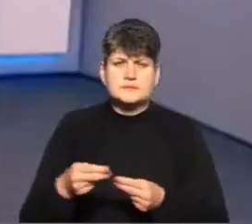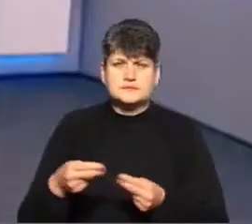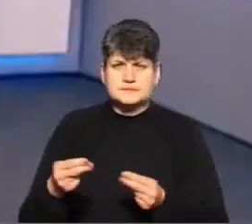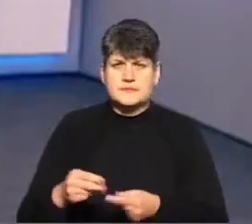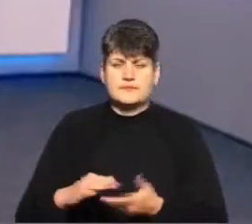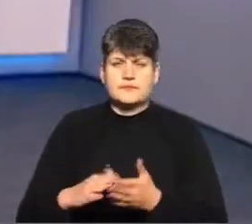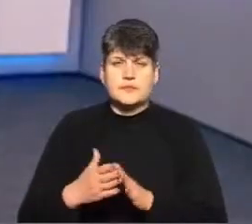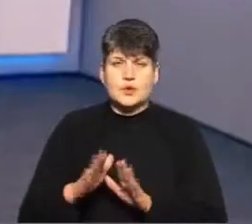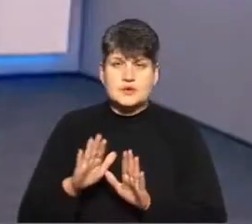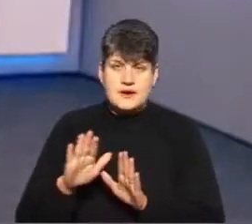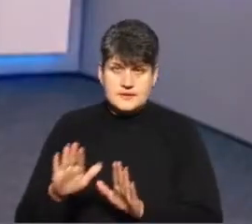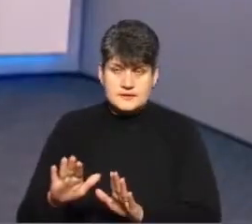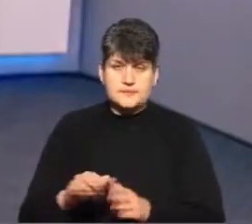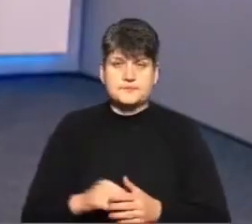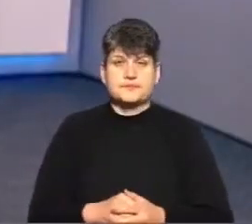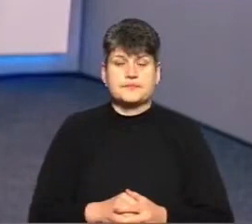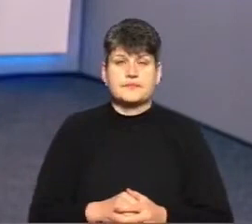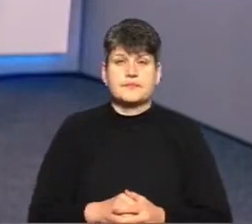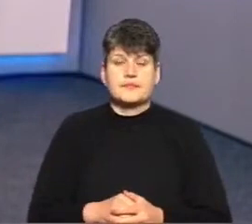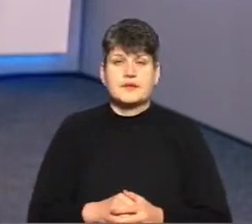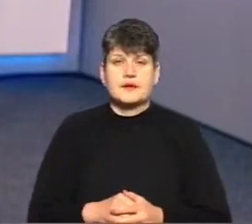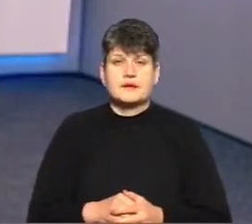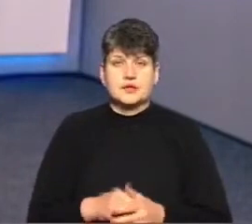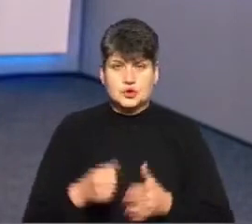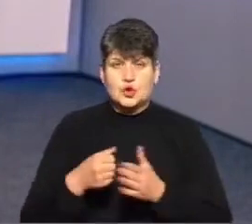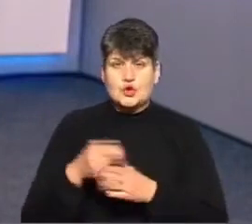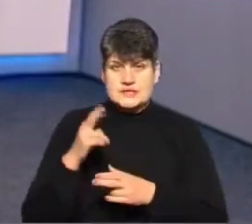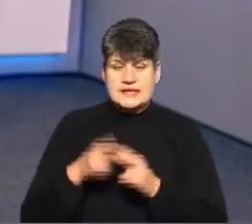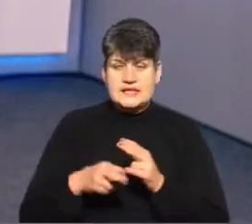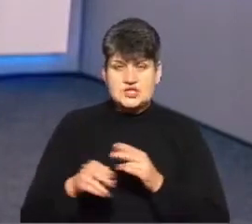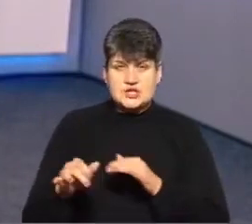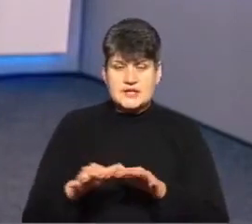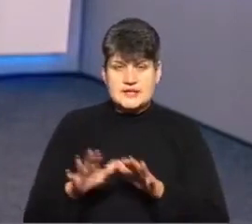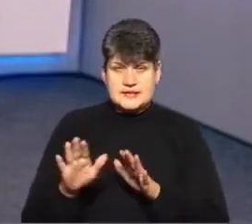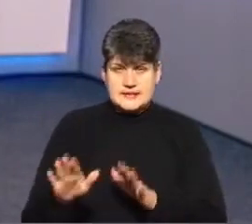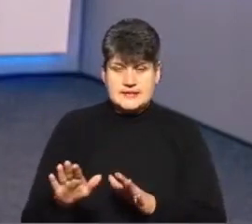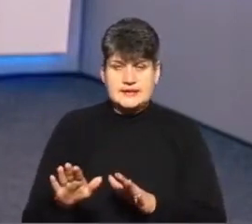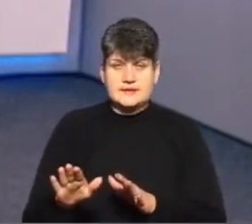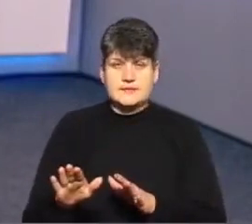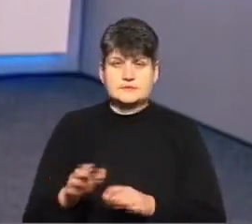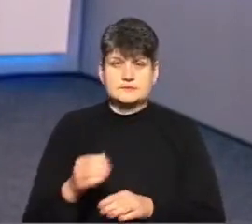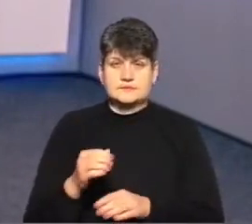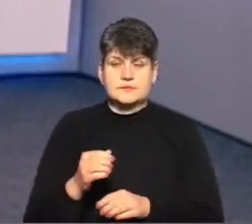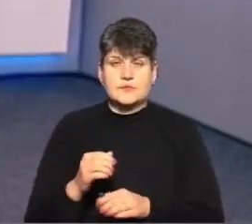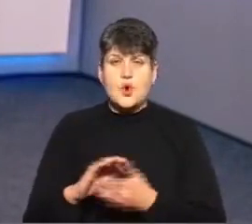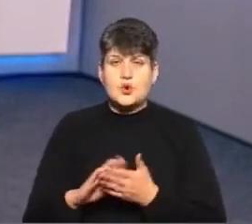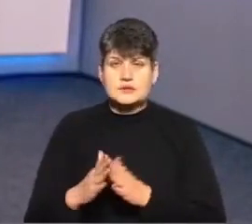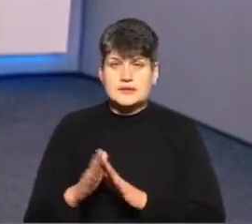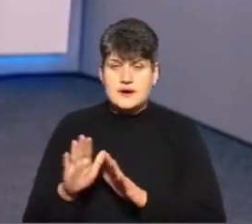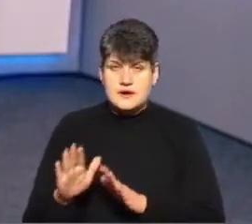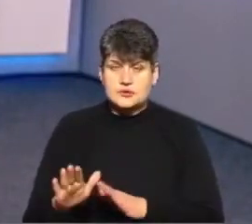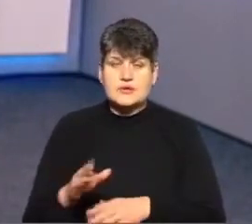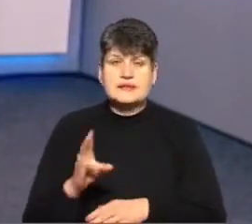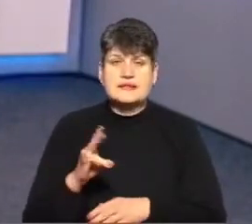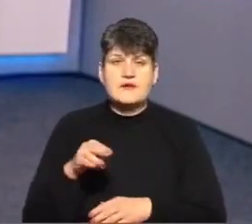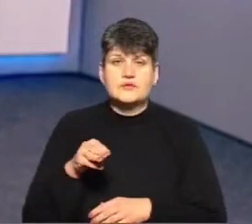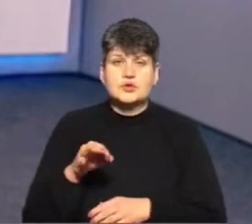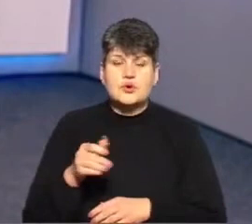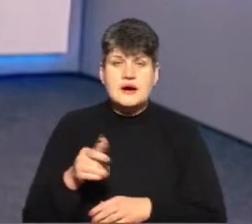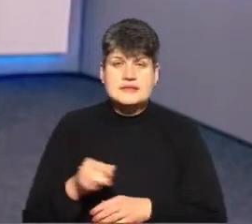А от до закінчення дії контракту, чи вони зможуть продовжити? До закінчення дії контракту. Тому що «Нафтогаз» і приватні компанії,